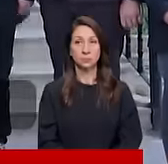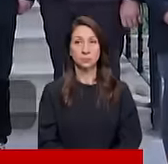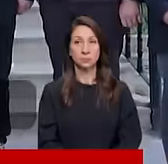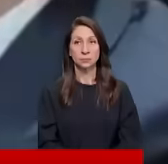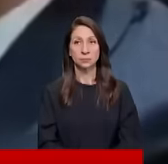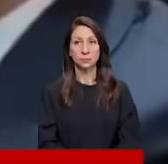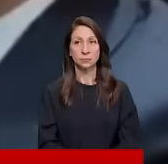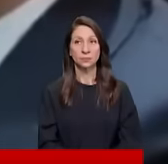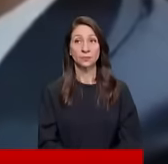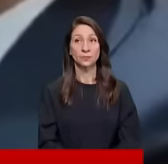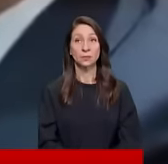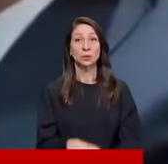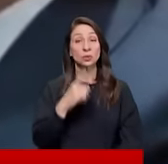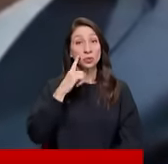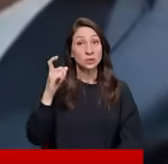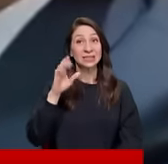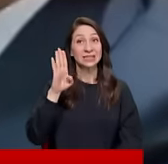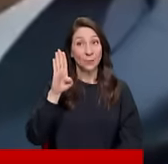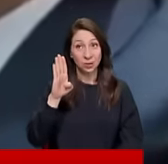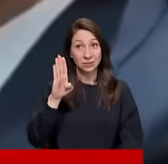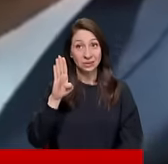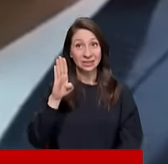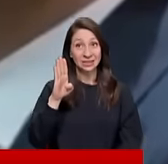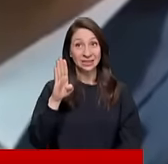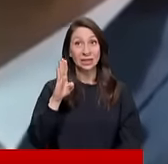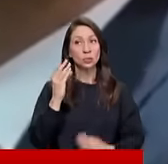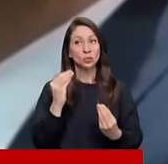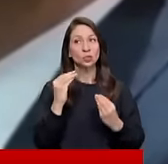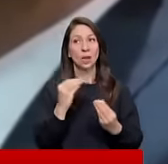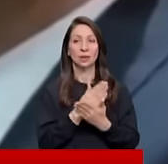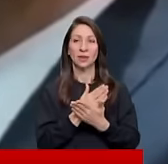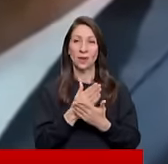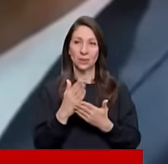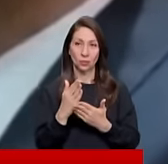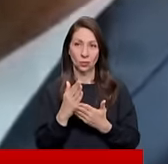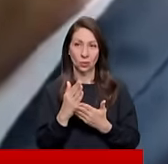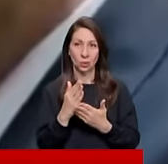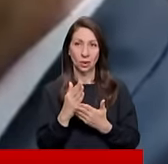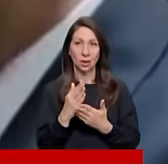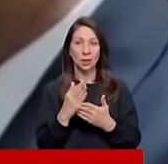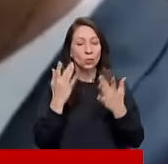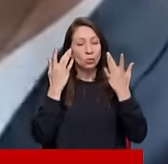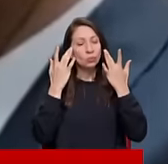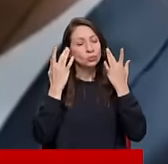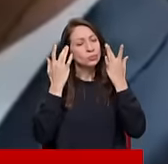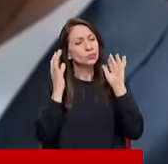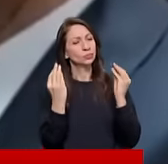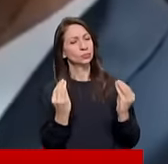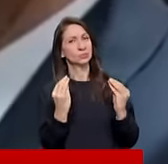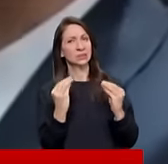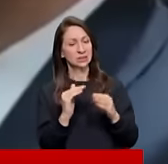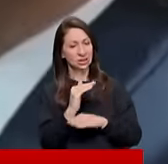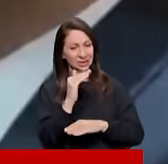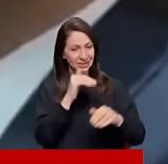takip edeceğiz. Cumhuriyetimiz, demokrasimiz tıkır tıkır işliyor. Medeni bir şekilde yaşanan